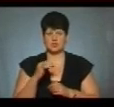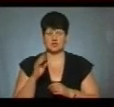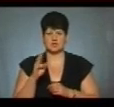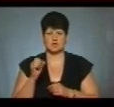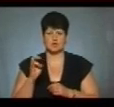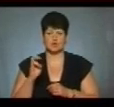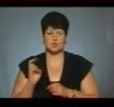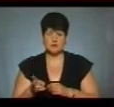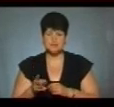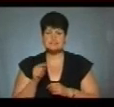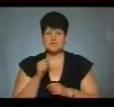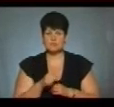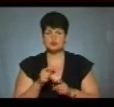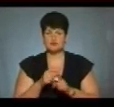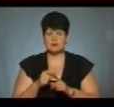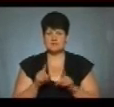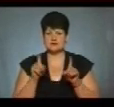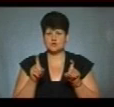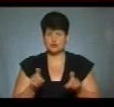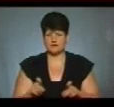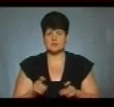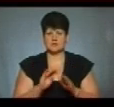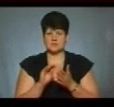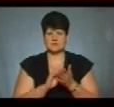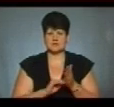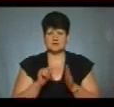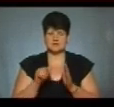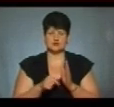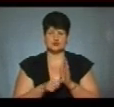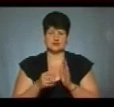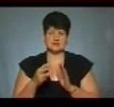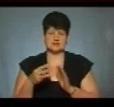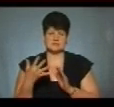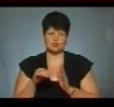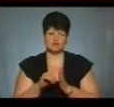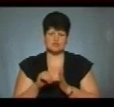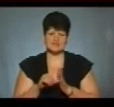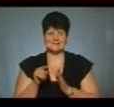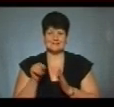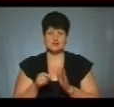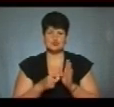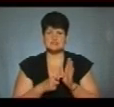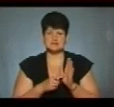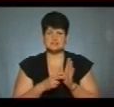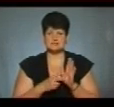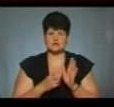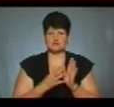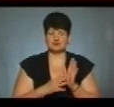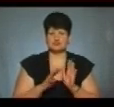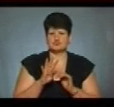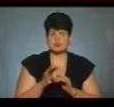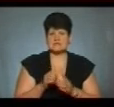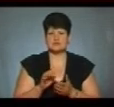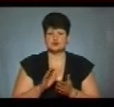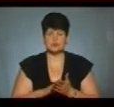Шанюк. За його словами, тестування в області складали 1635 учасників із 1794